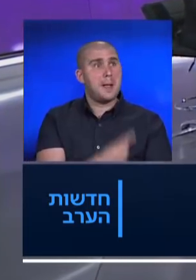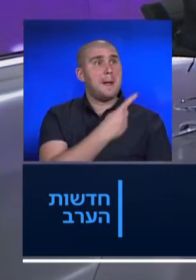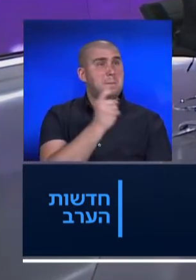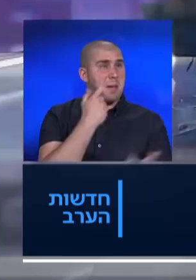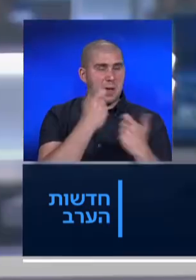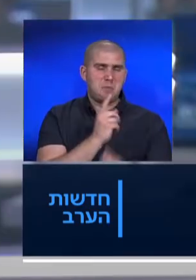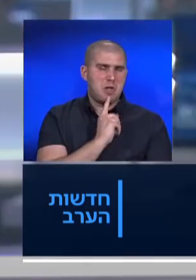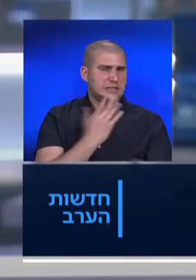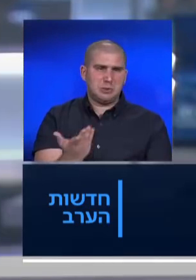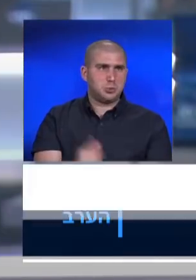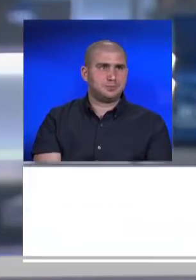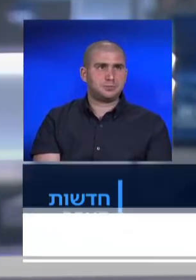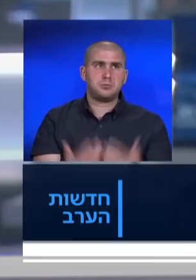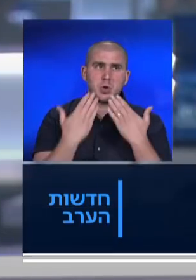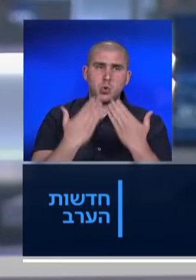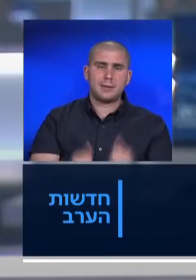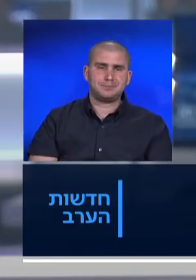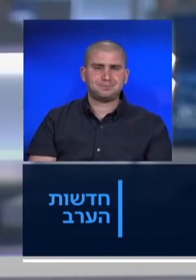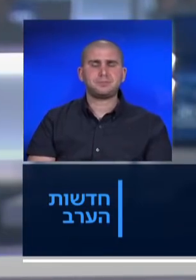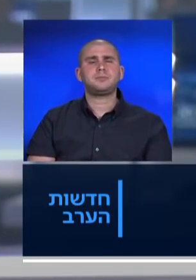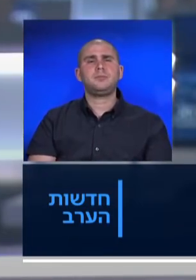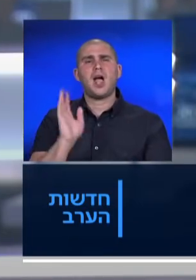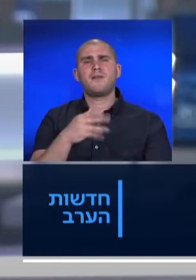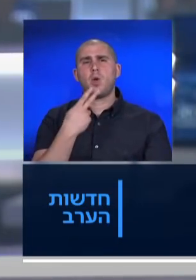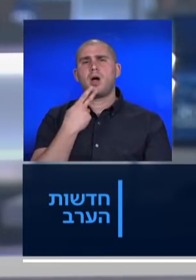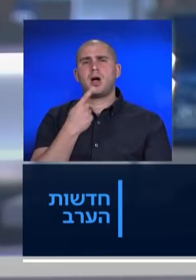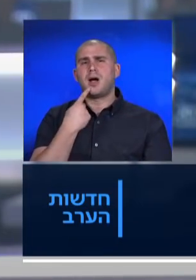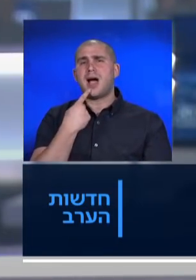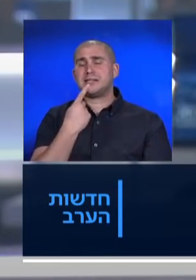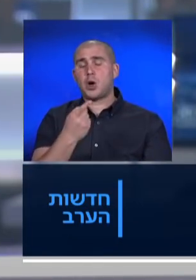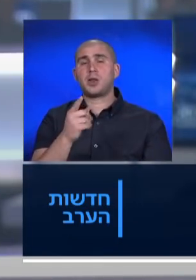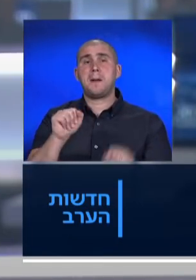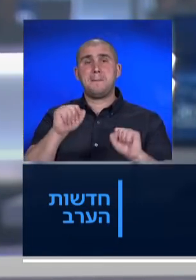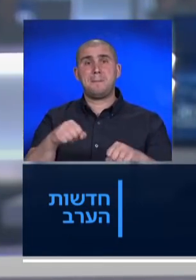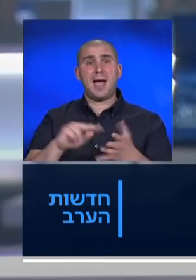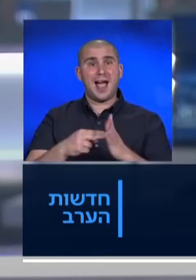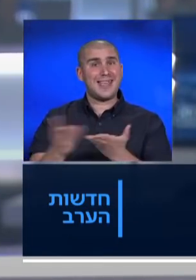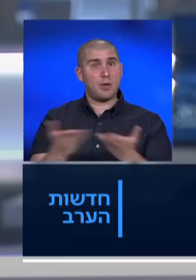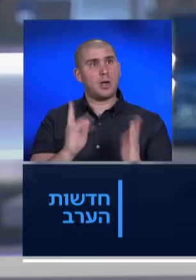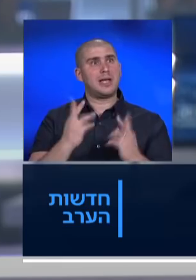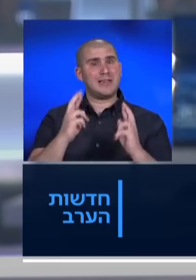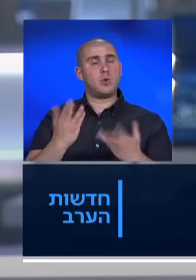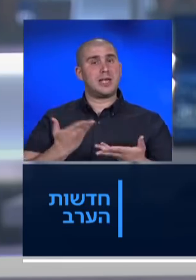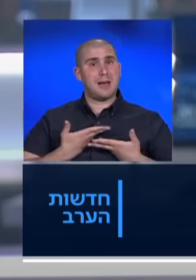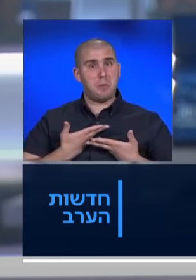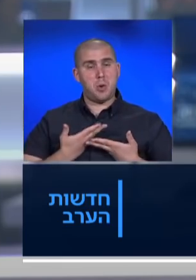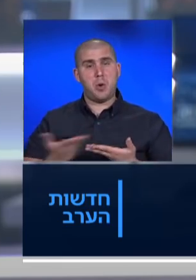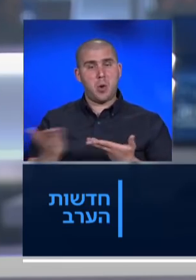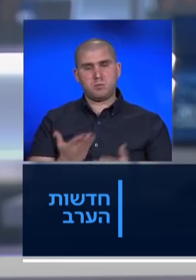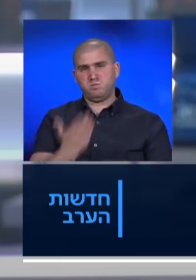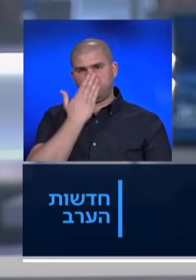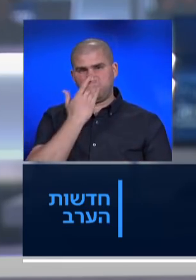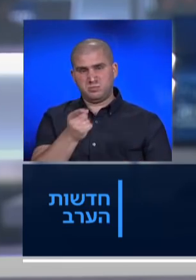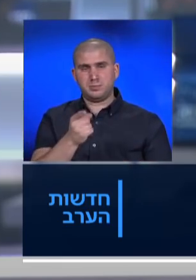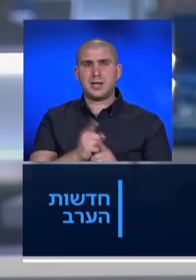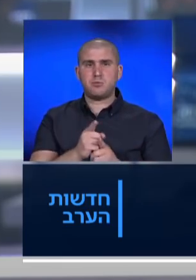רועי. תודה. על אף ההצהרות, בעלי חדרי האירוח שקיוו שיוכלו לקבל היום אורחים, התאכזבו לגלות שהאור הירוק טרם